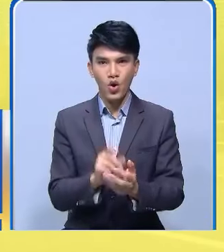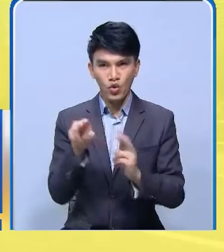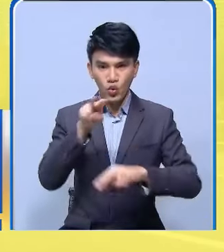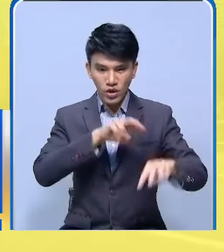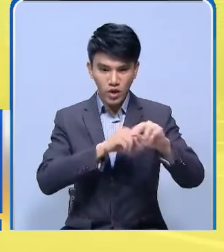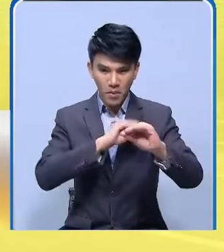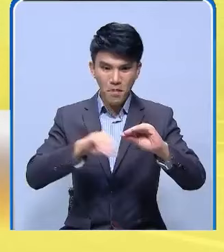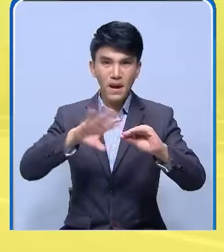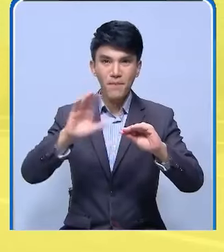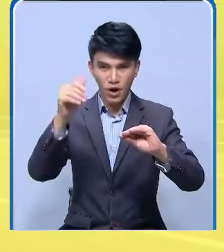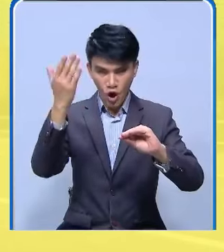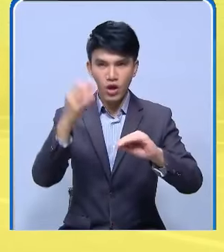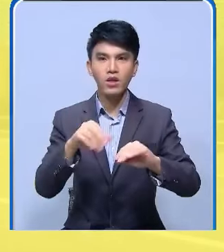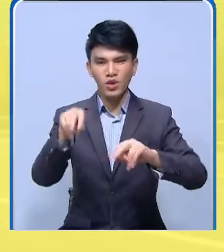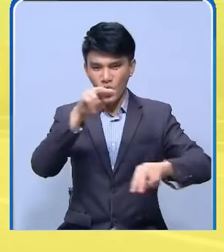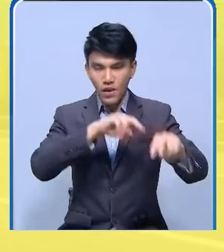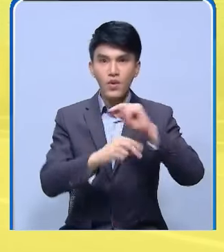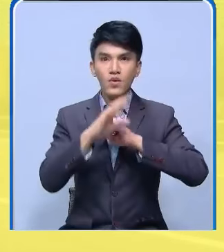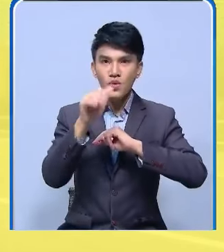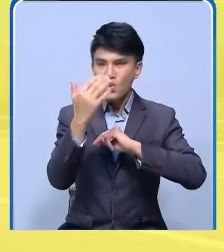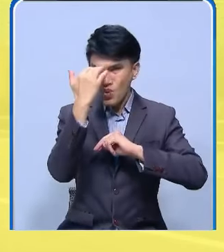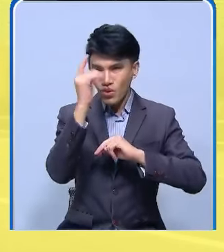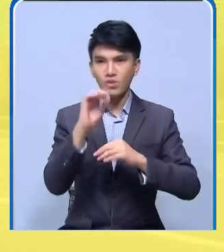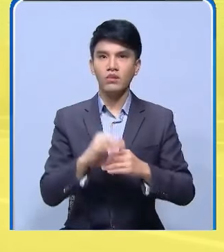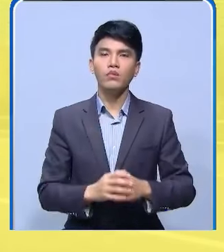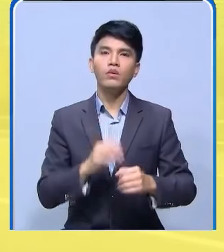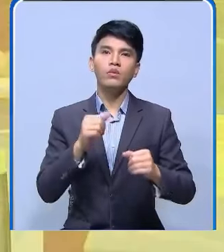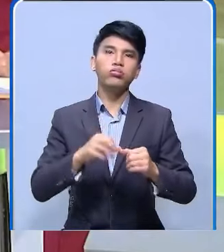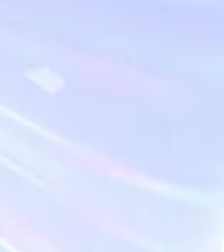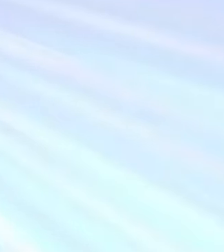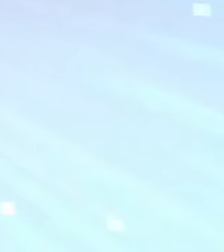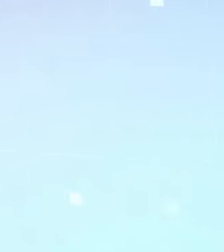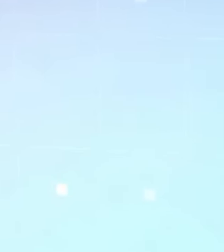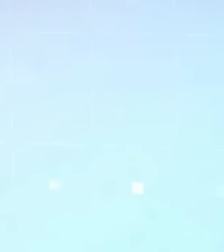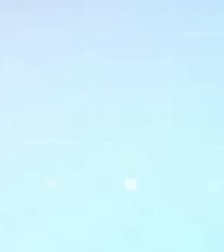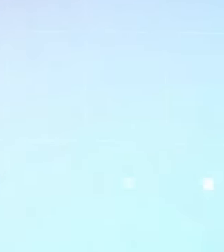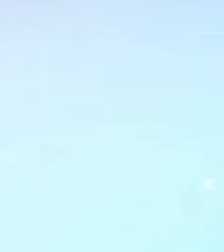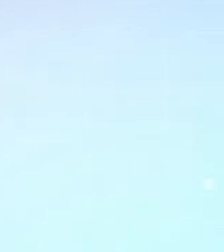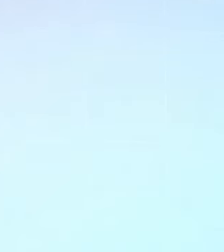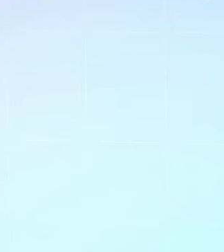เพิ่มเติมค่ะ ครับต้องเร่งดำเนินการเพราะไม่งั้นแล้วเนี่ยผู้เสียหายก็ต้องอยู่อย่างหวาดระแวงนะครับ